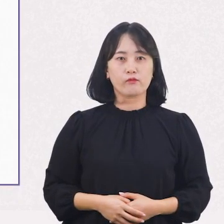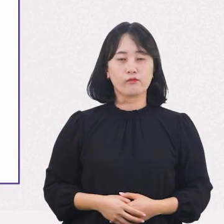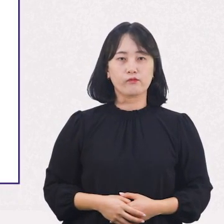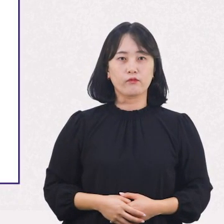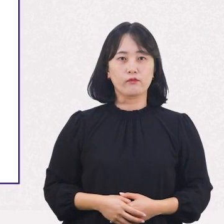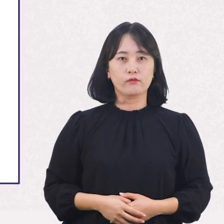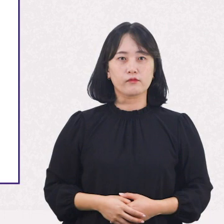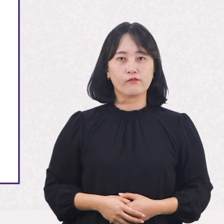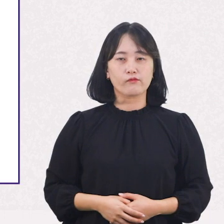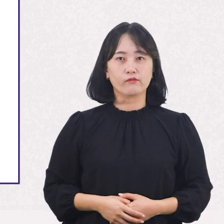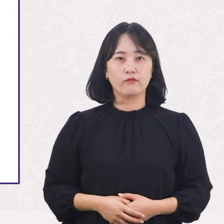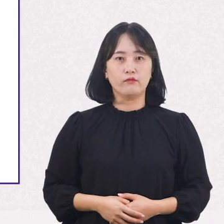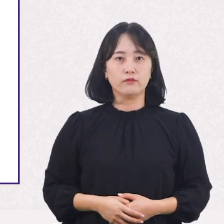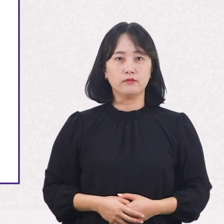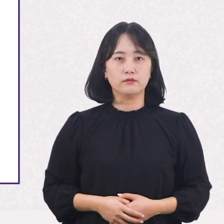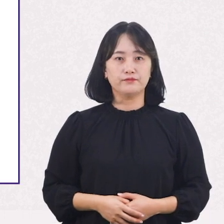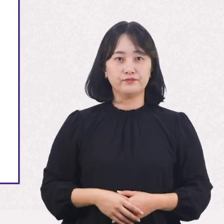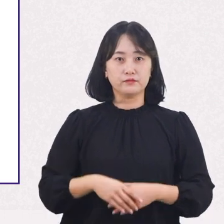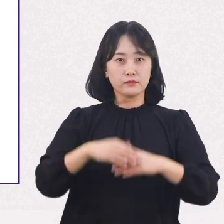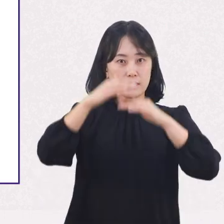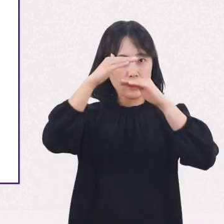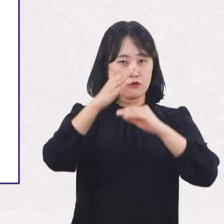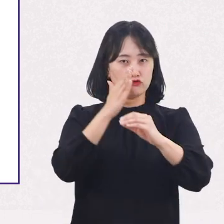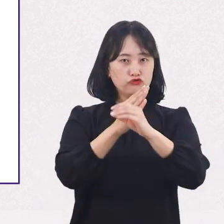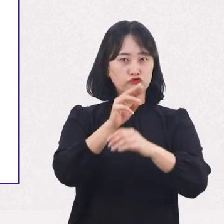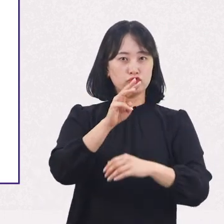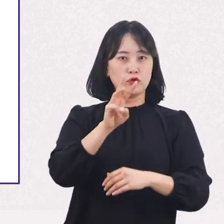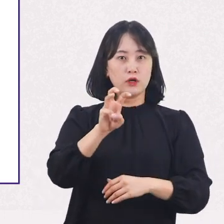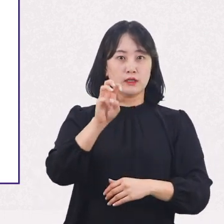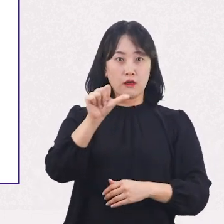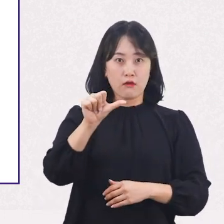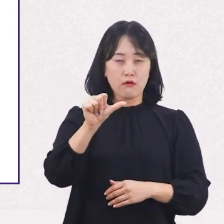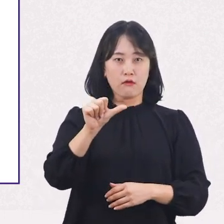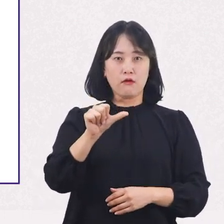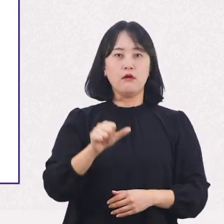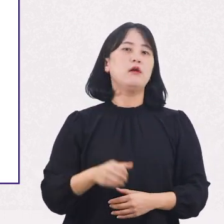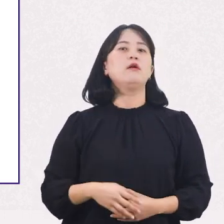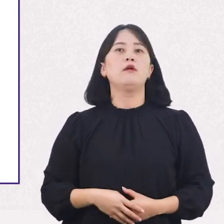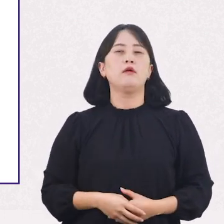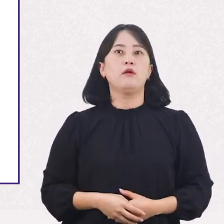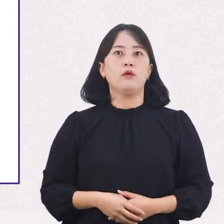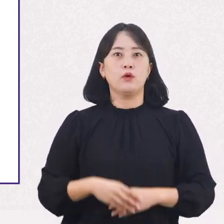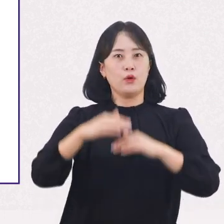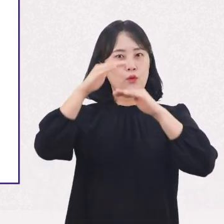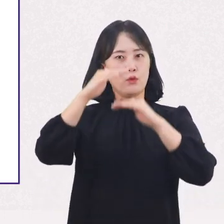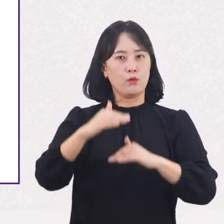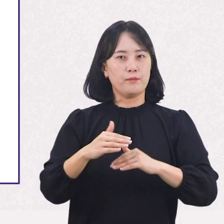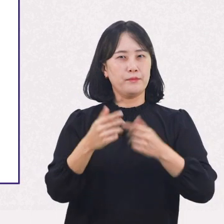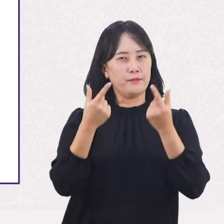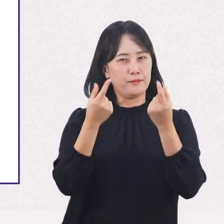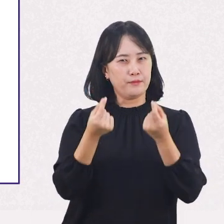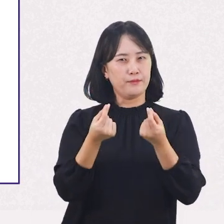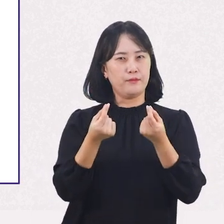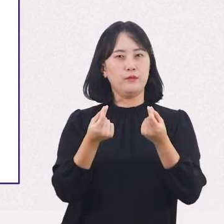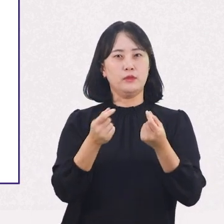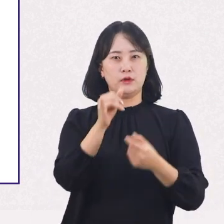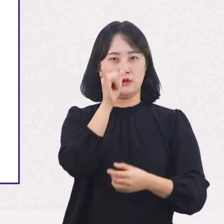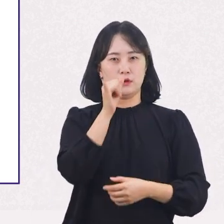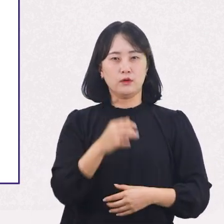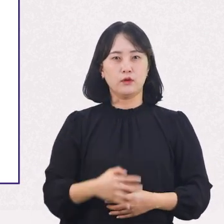총 성취기준 64개 중 35개가 메리필드의 7가지 범주와 관련된 것으로